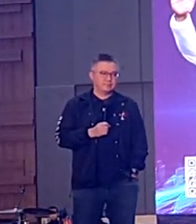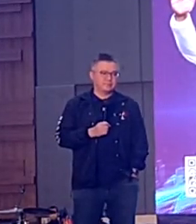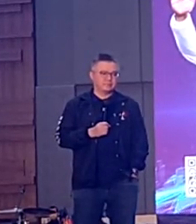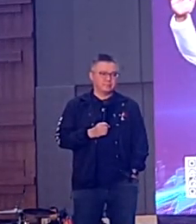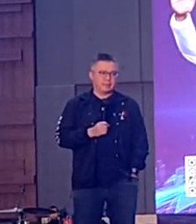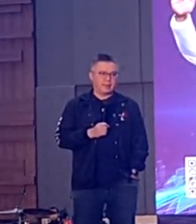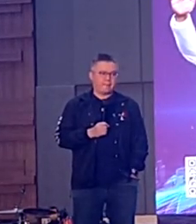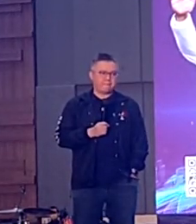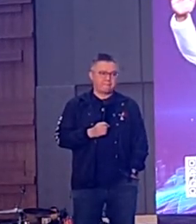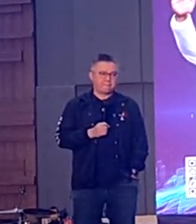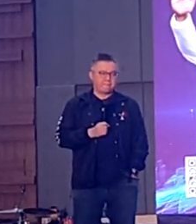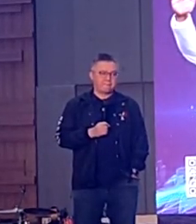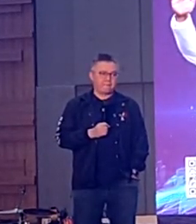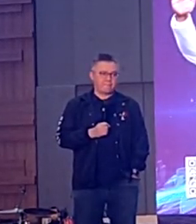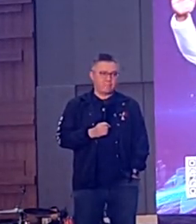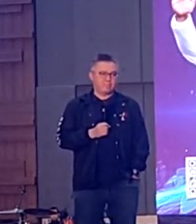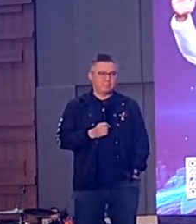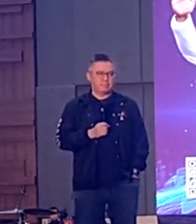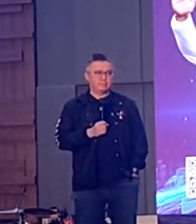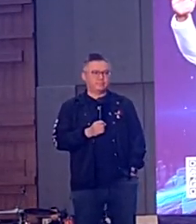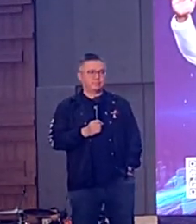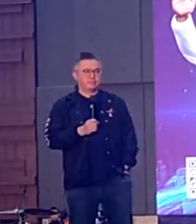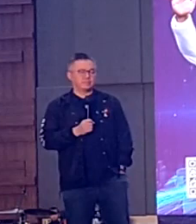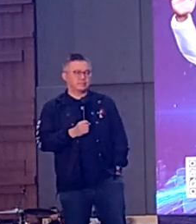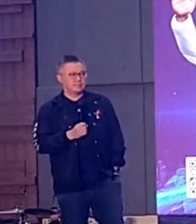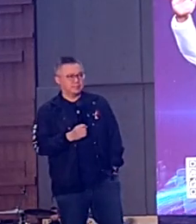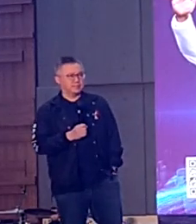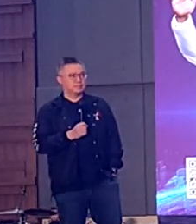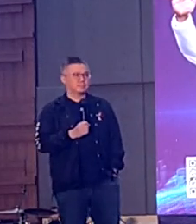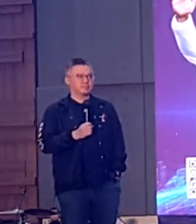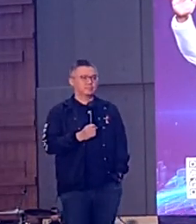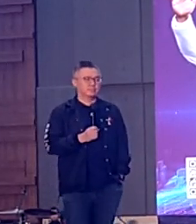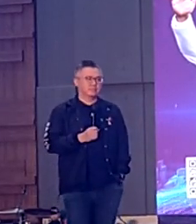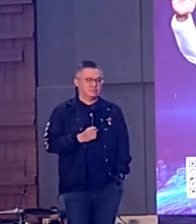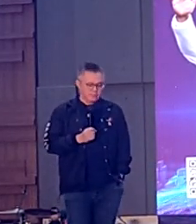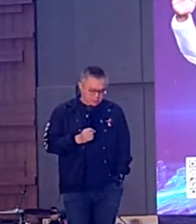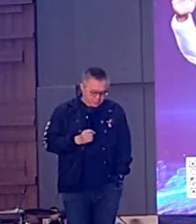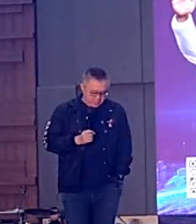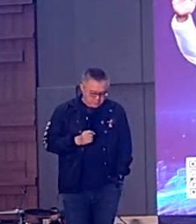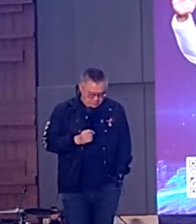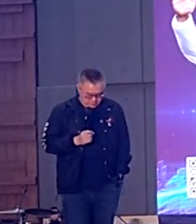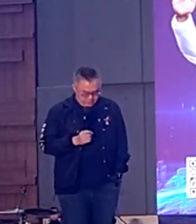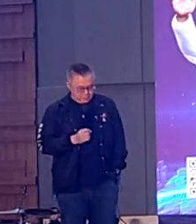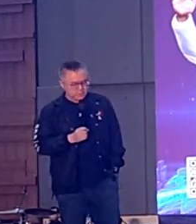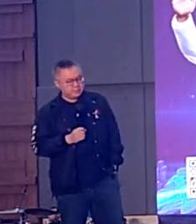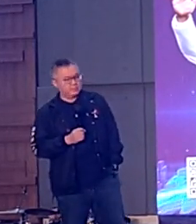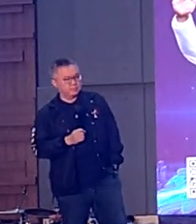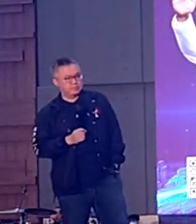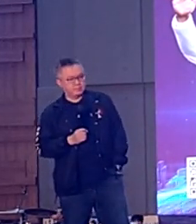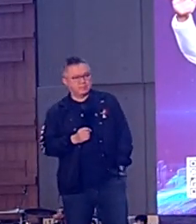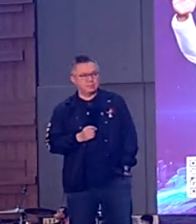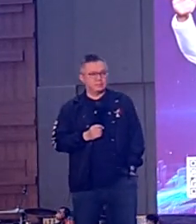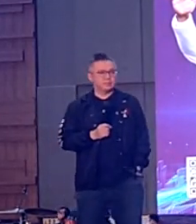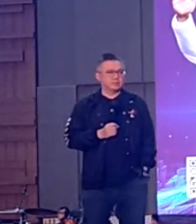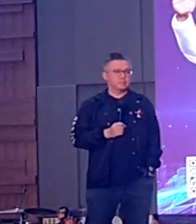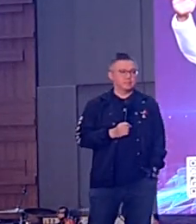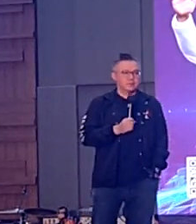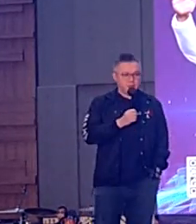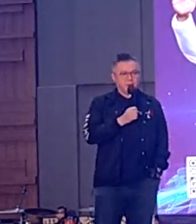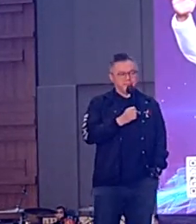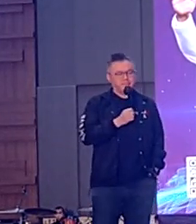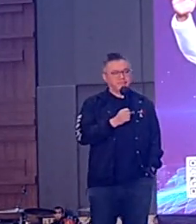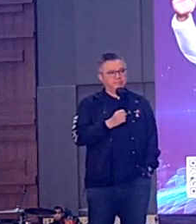Hai tetapi melayani tetap bisa 24jam karena hebatnya konsultan